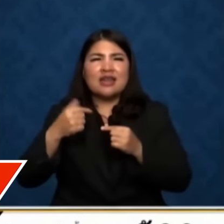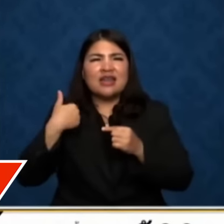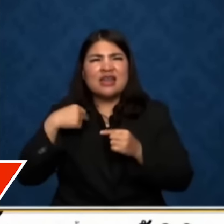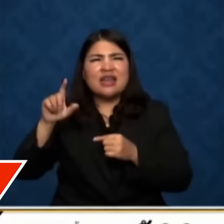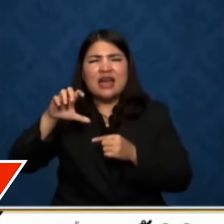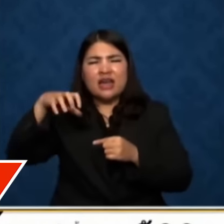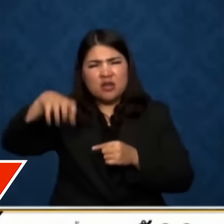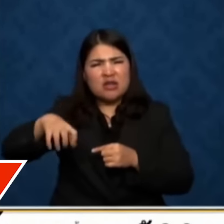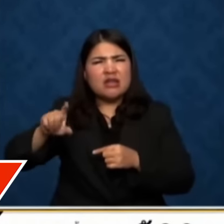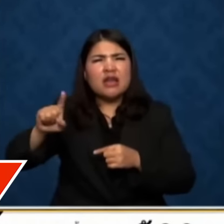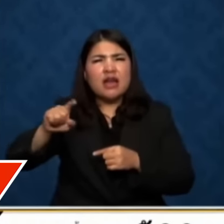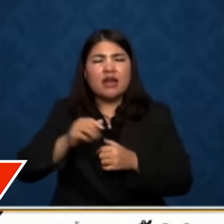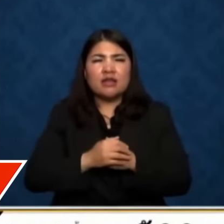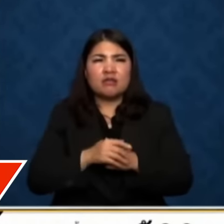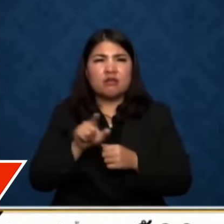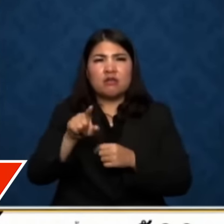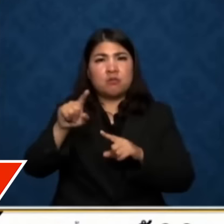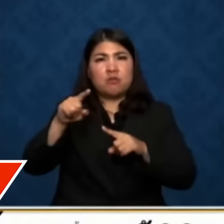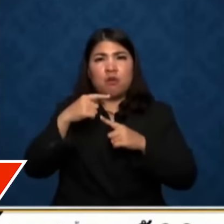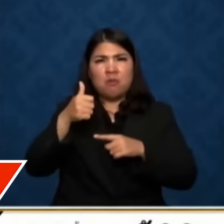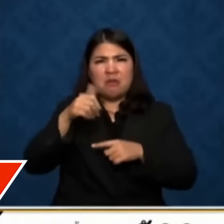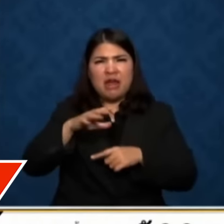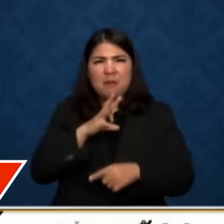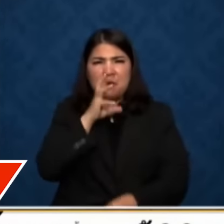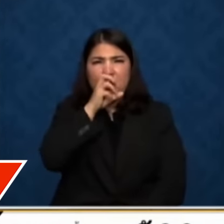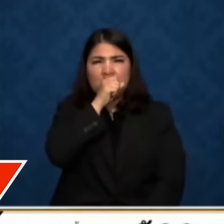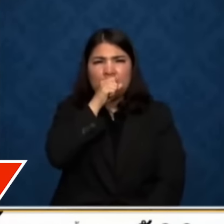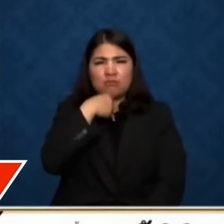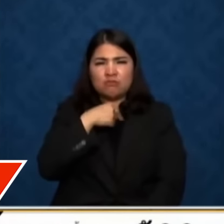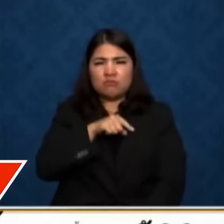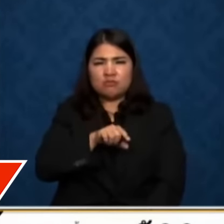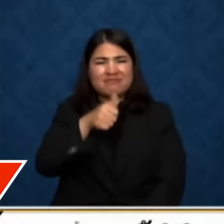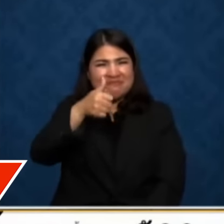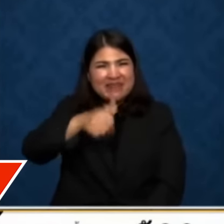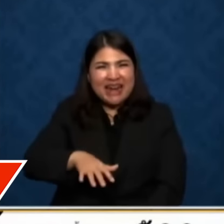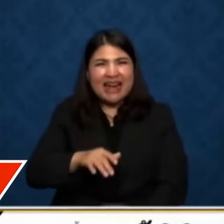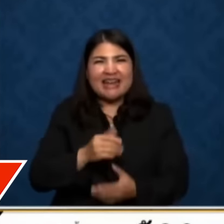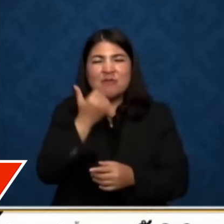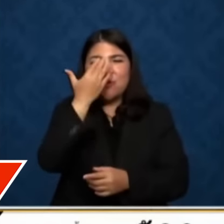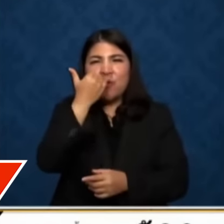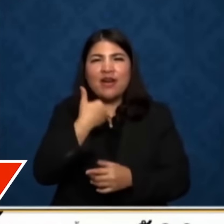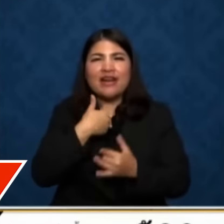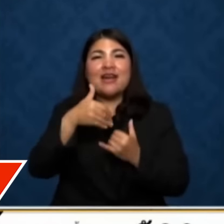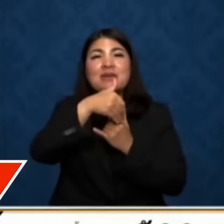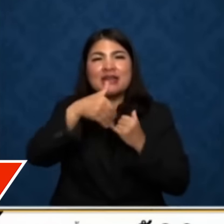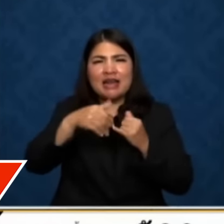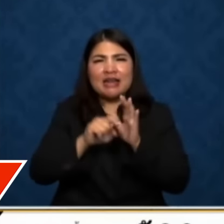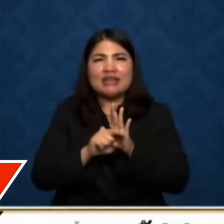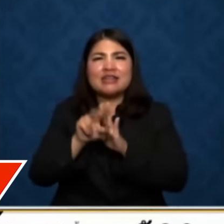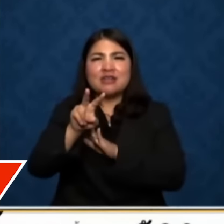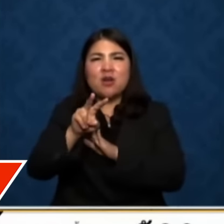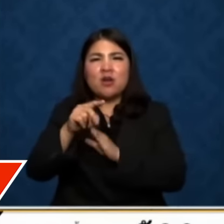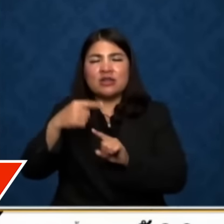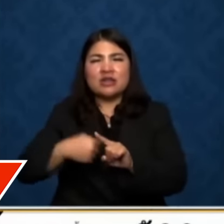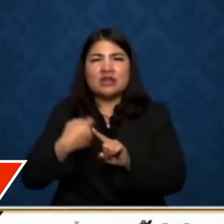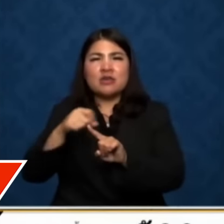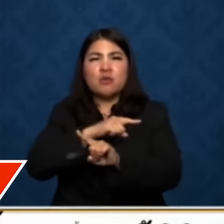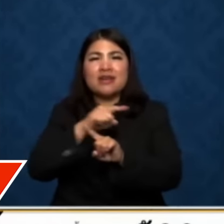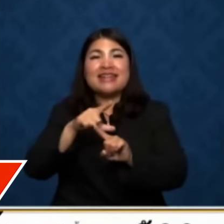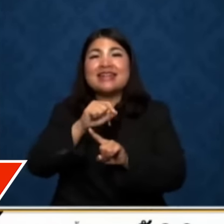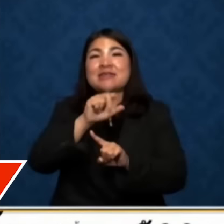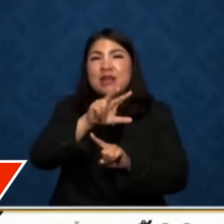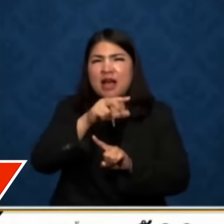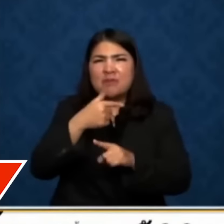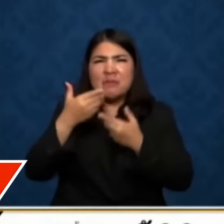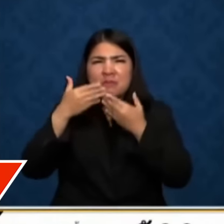อะไรท่านอย่าตอบนะครับว่าเปิดเผยไม่ได้เพราะเป็นข้อมูลผู้ป่วยเพราะในการผ่าตัดครั้งที่2วันที่23ตุลาคมท่านเปิดเผย